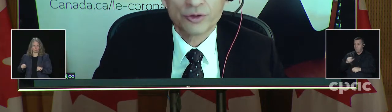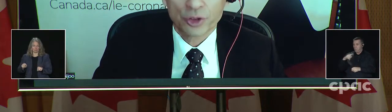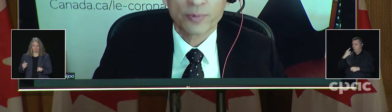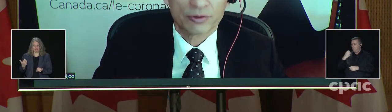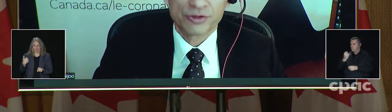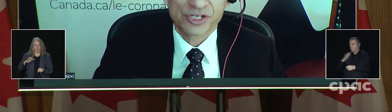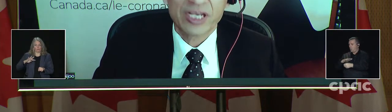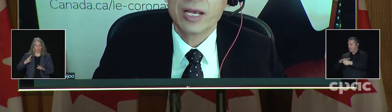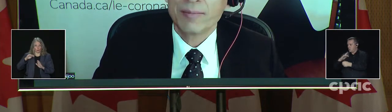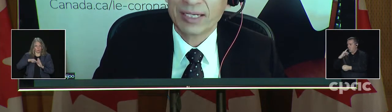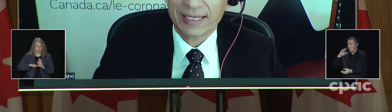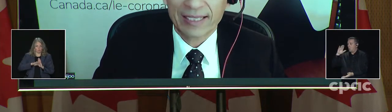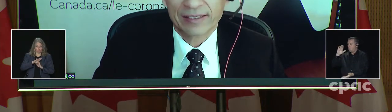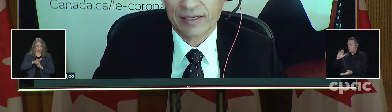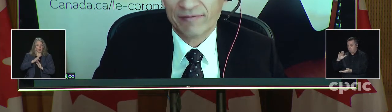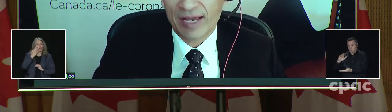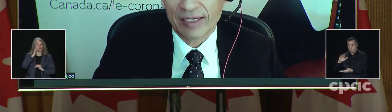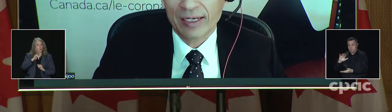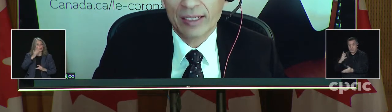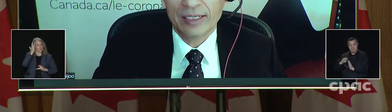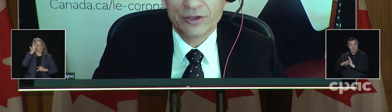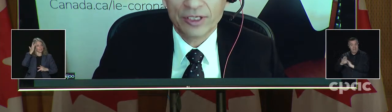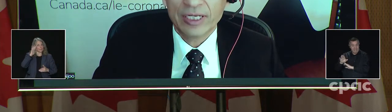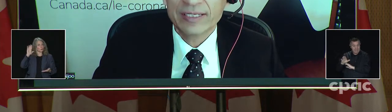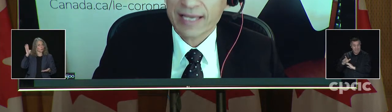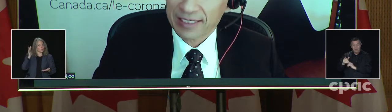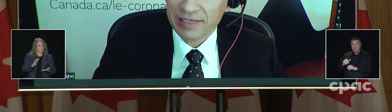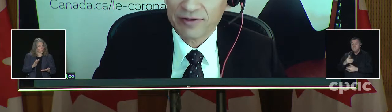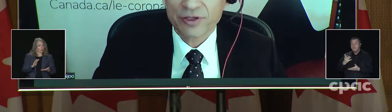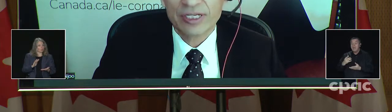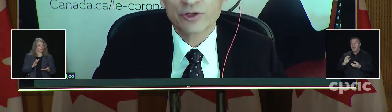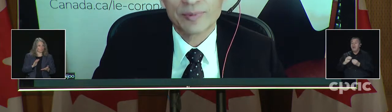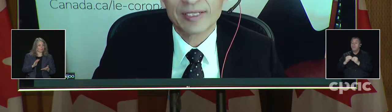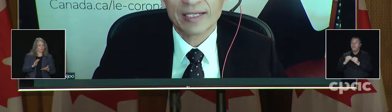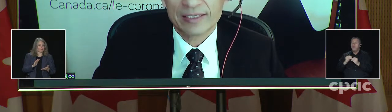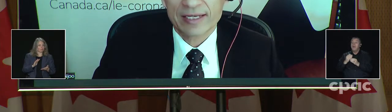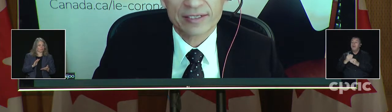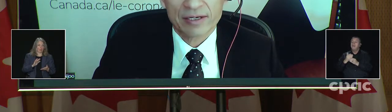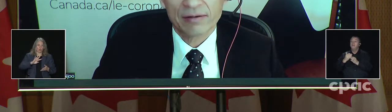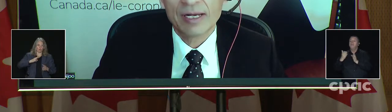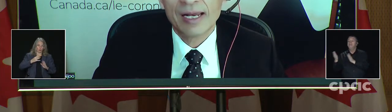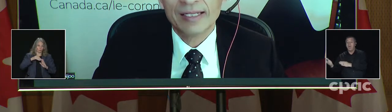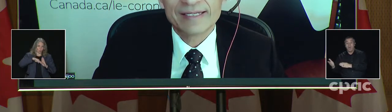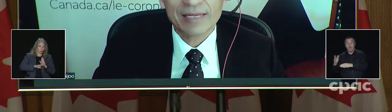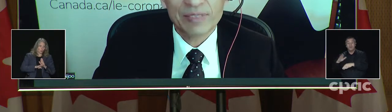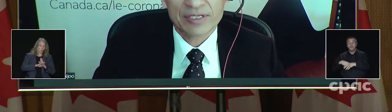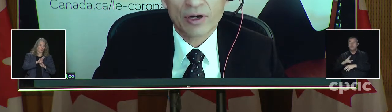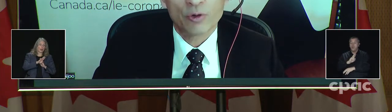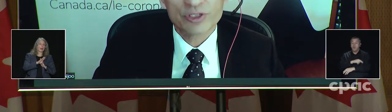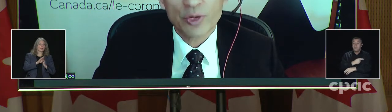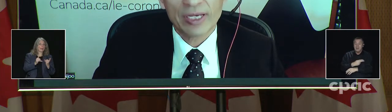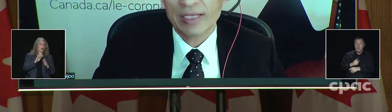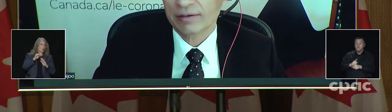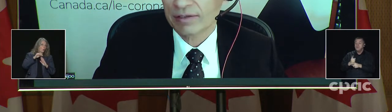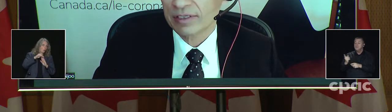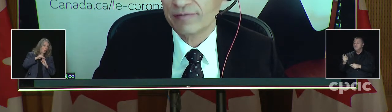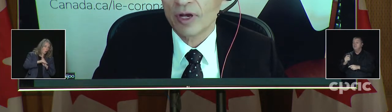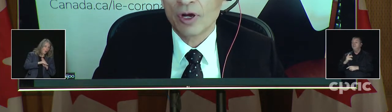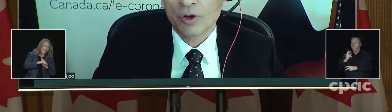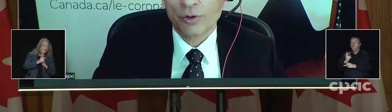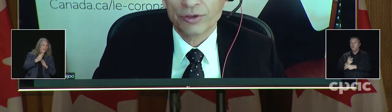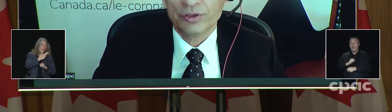régions durement touchées par la 4e vague, les données tardives sur les hospitalisations, les admissions aux soins